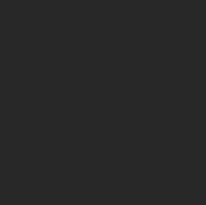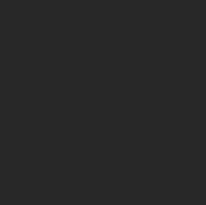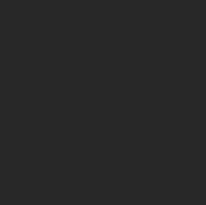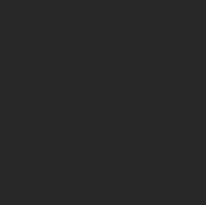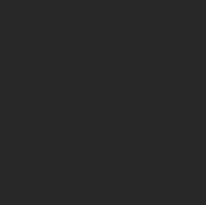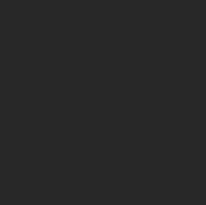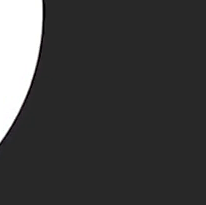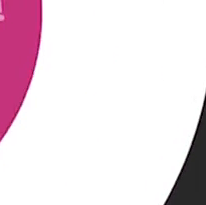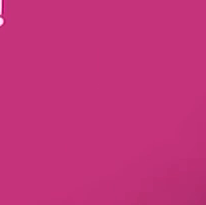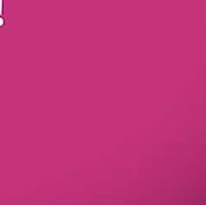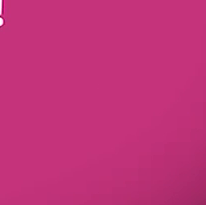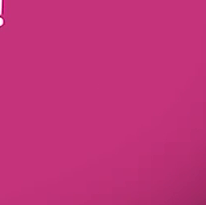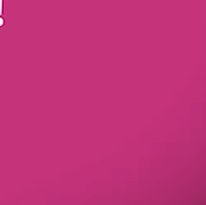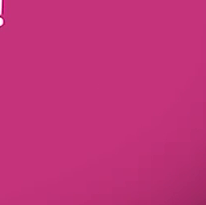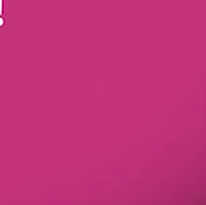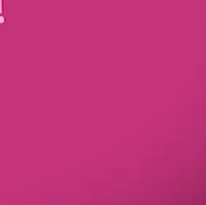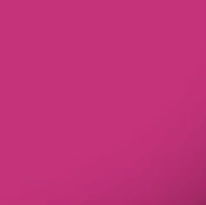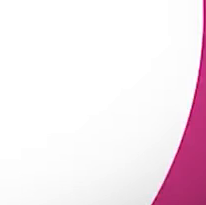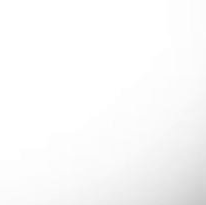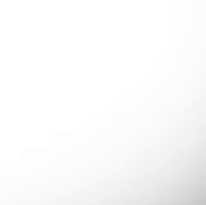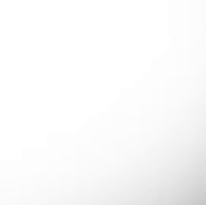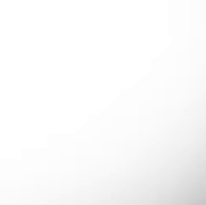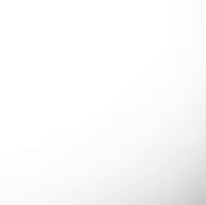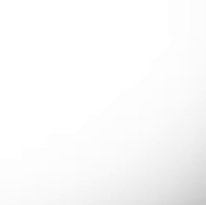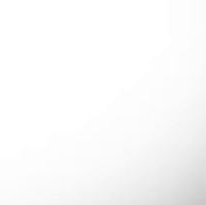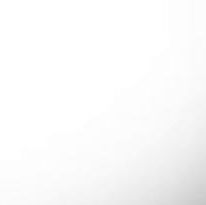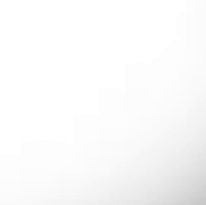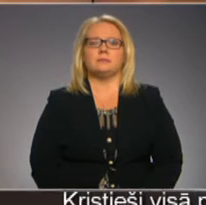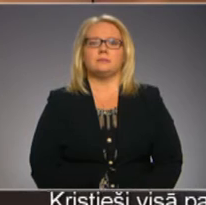Re, viss ēters ir te!